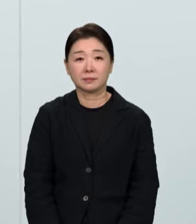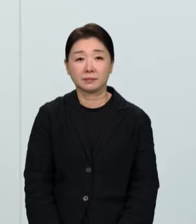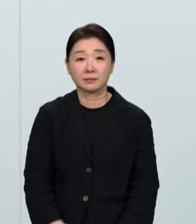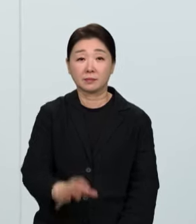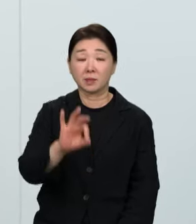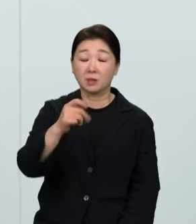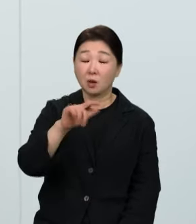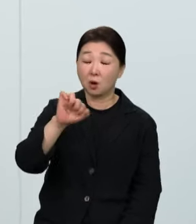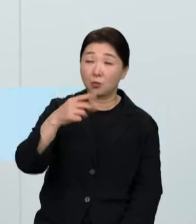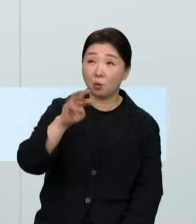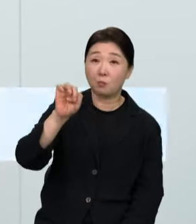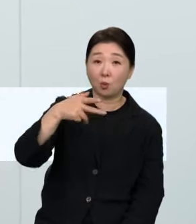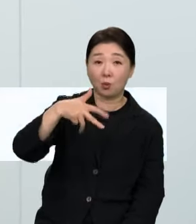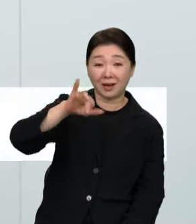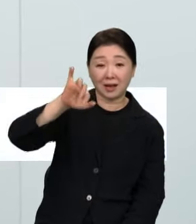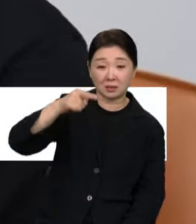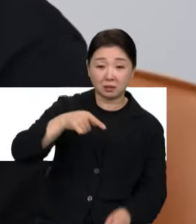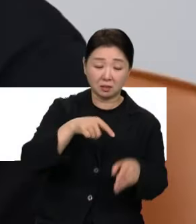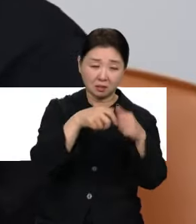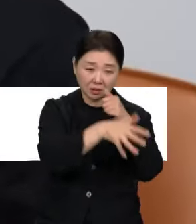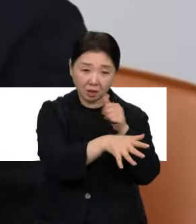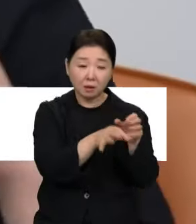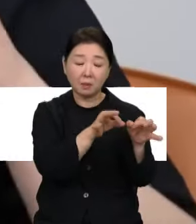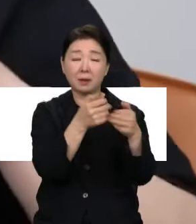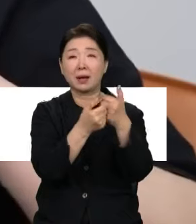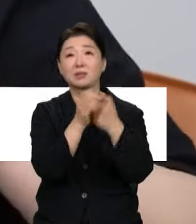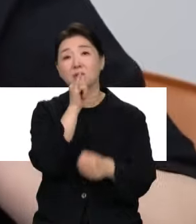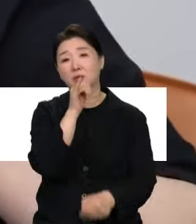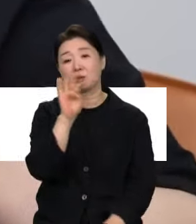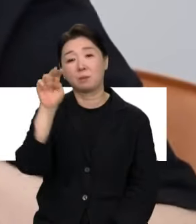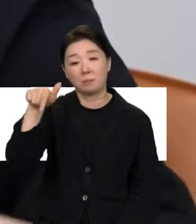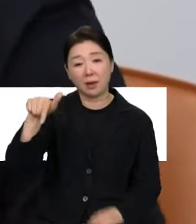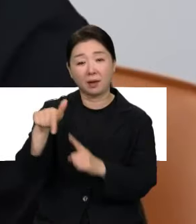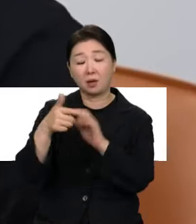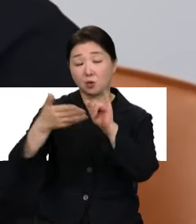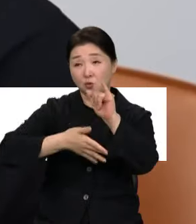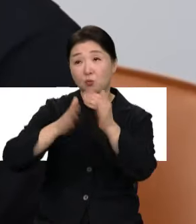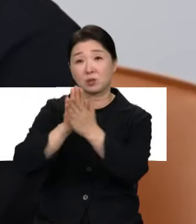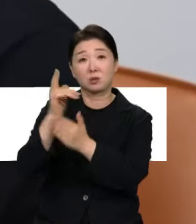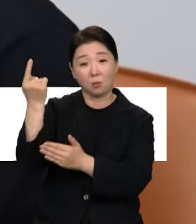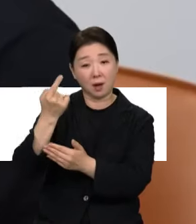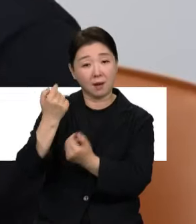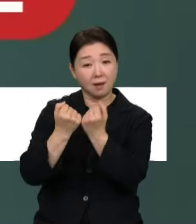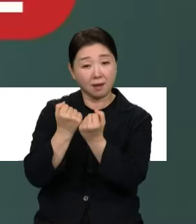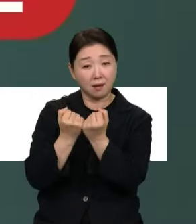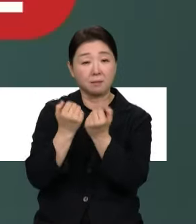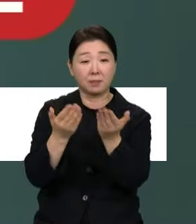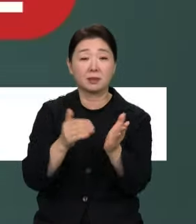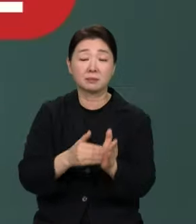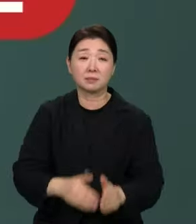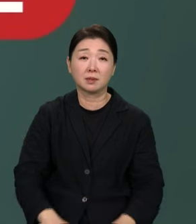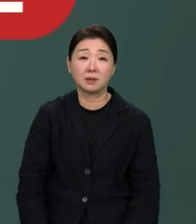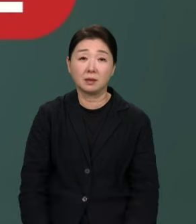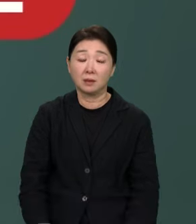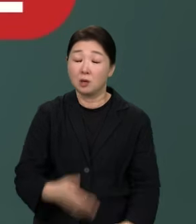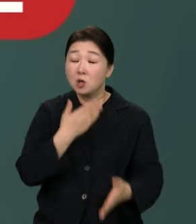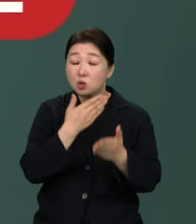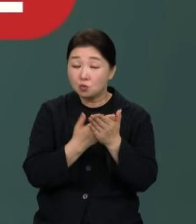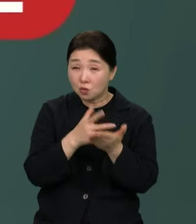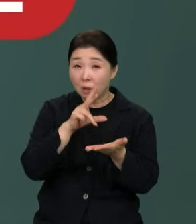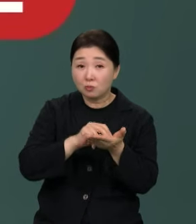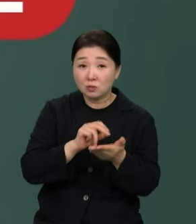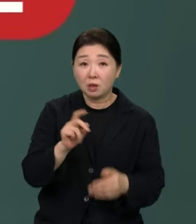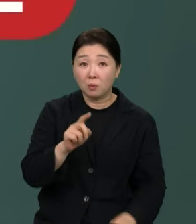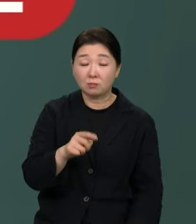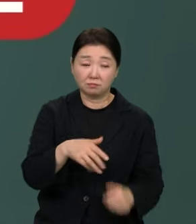연돈 볼카츠 일부 점주들과 갈등을 빚고 있는 백종원 대표가 유튜브 채널에 직접 나와 해명했습니다. 먼저 쟁점이 되고 있는